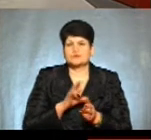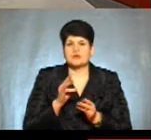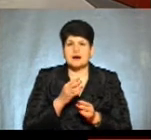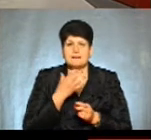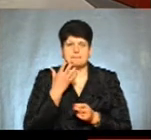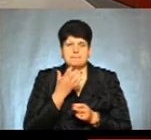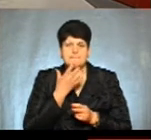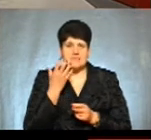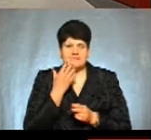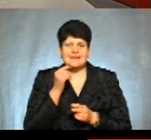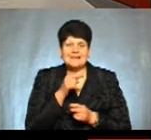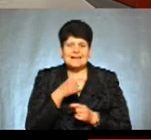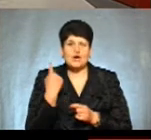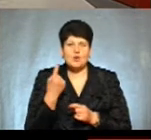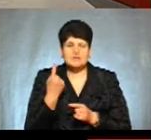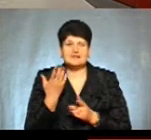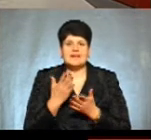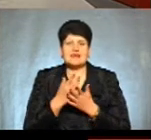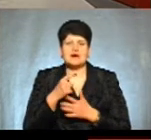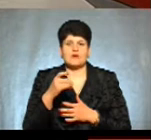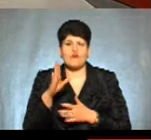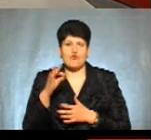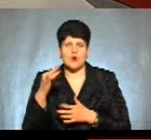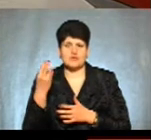на південь і тих областей, де хвойні ліси.